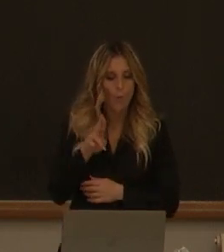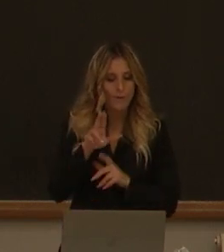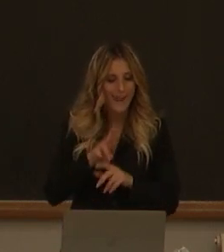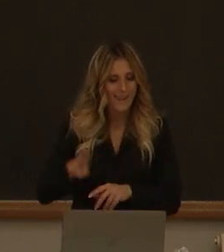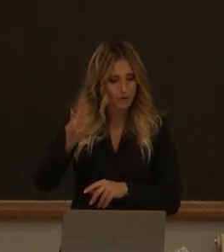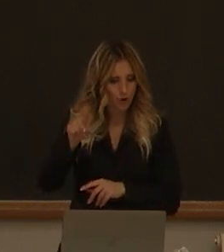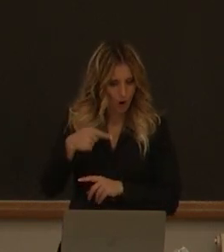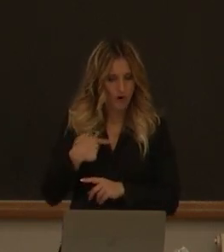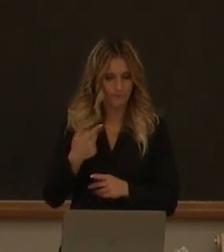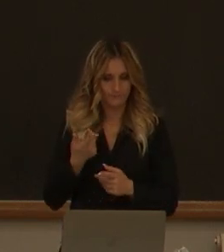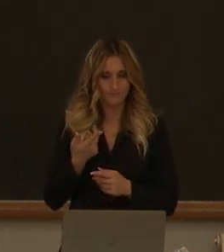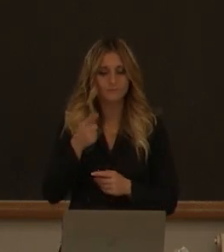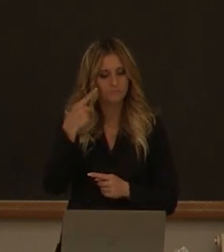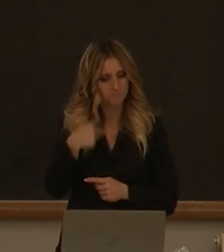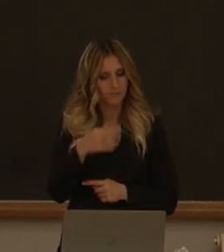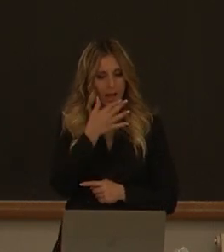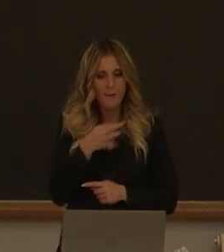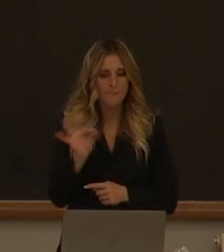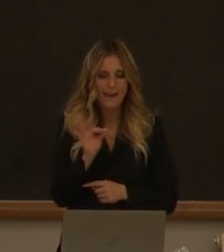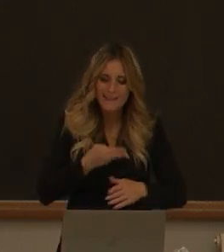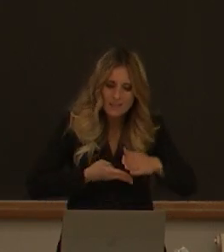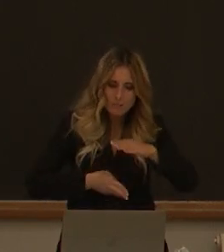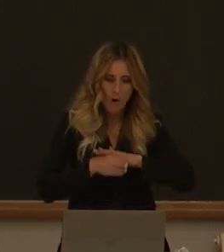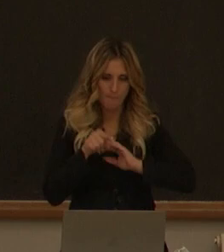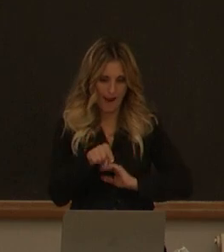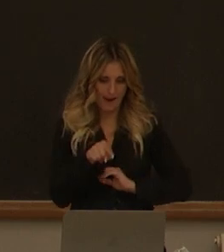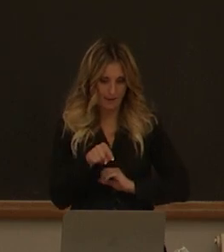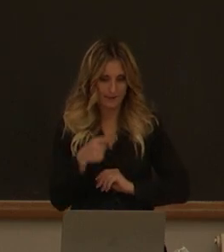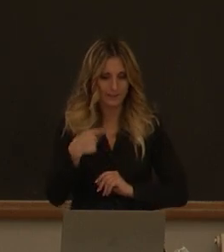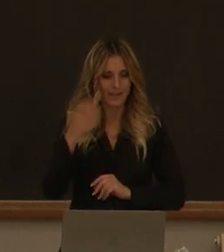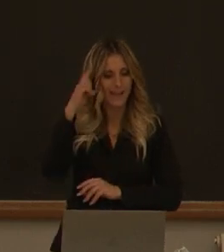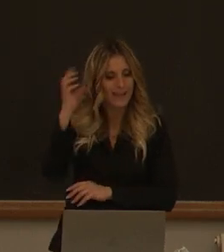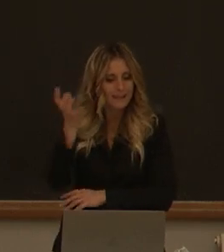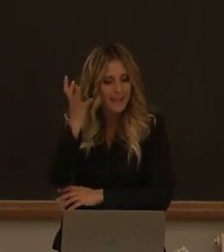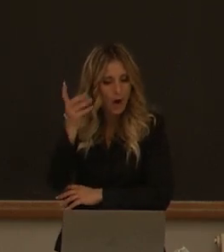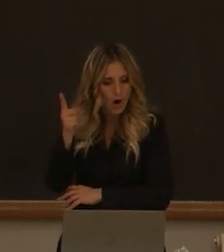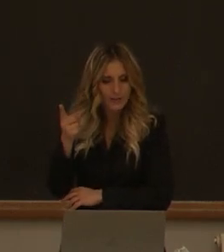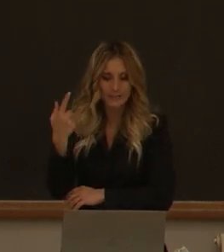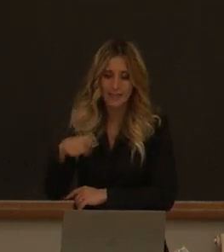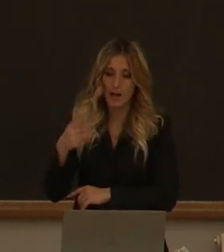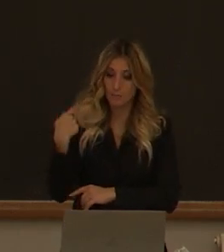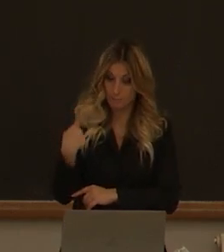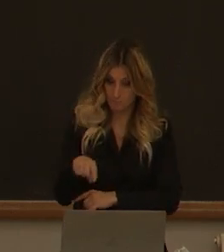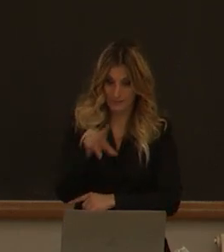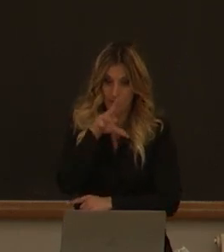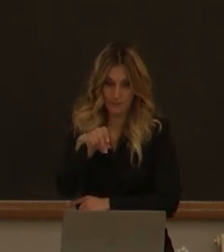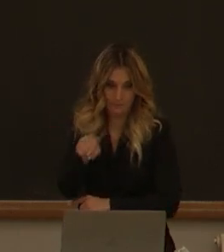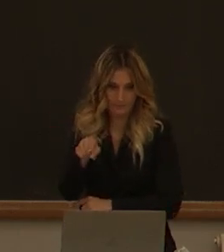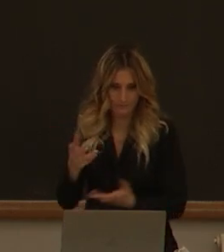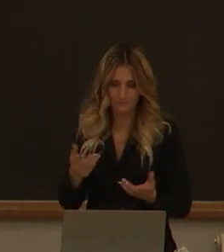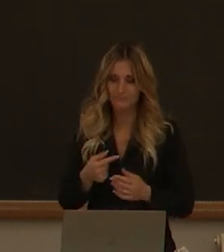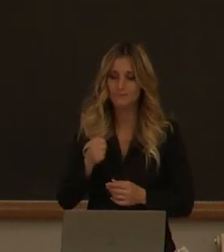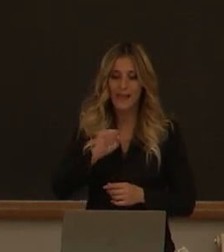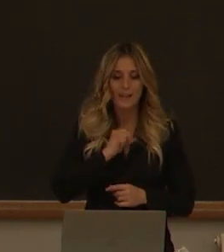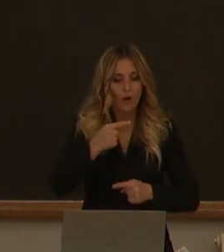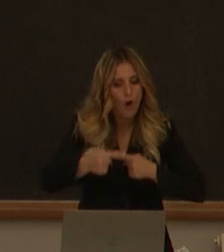è anche questo un bellissimo punto di partenza per le teorie che avanzava lei. E credo che, continuando